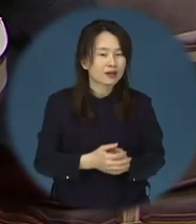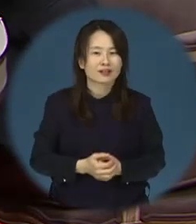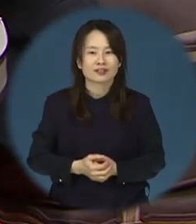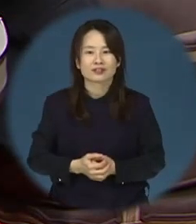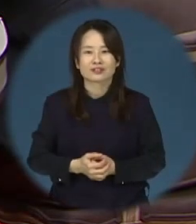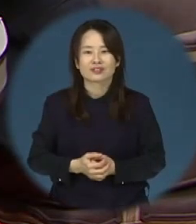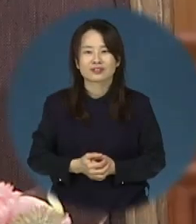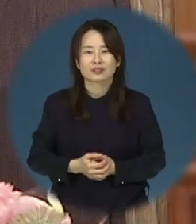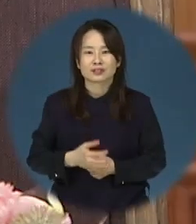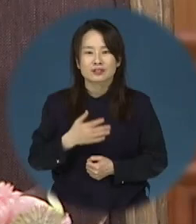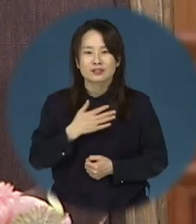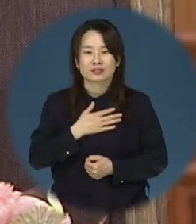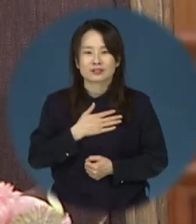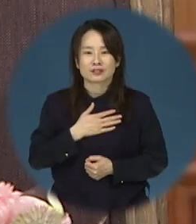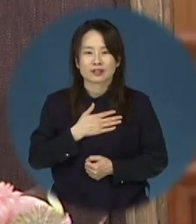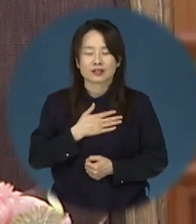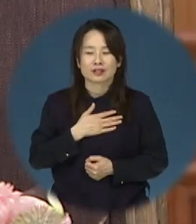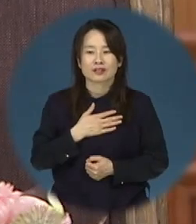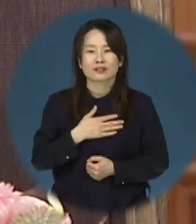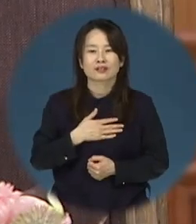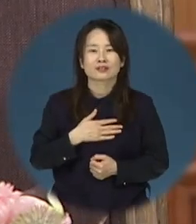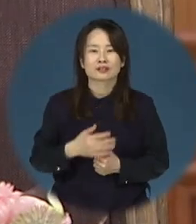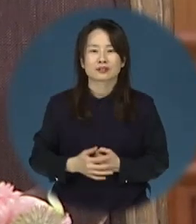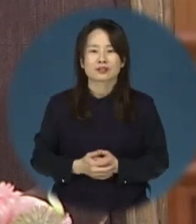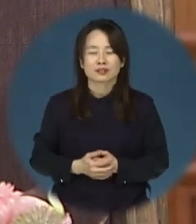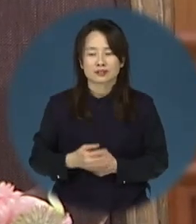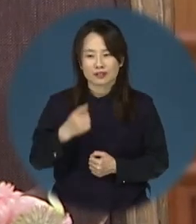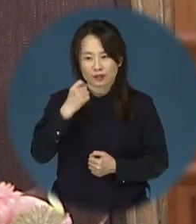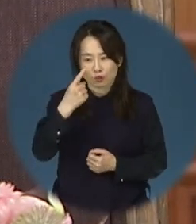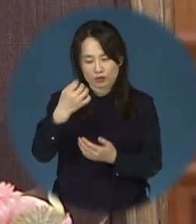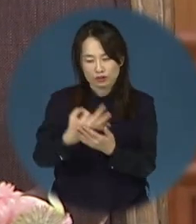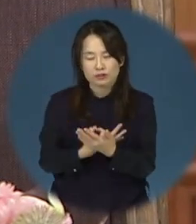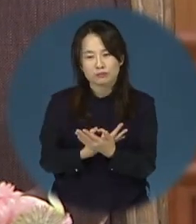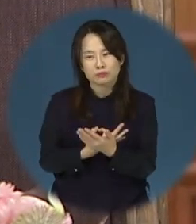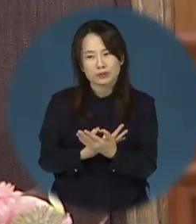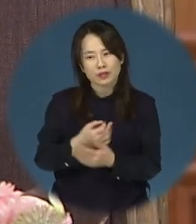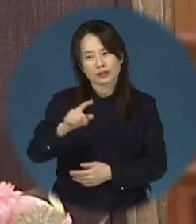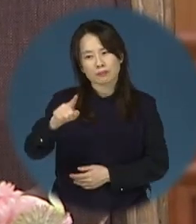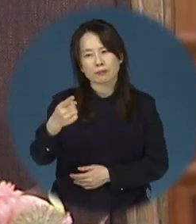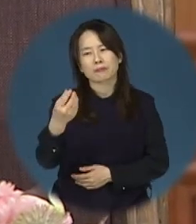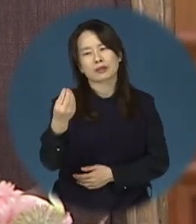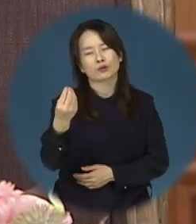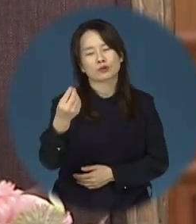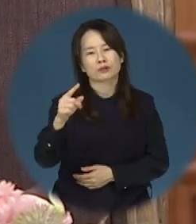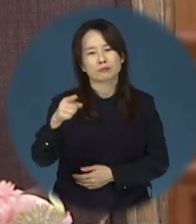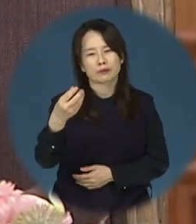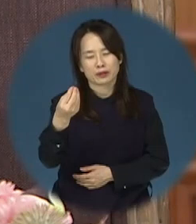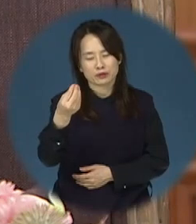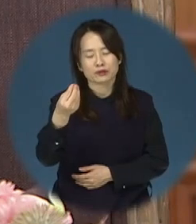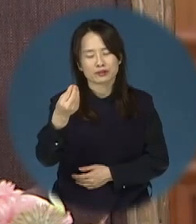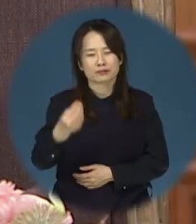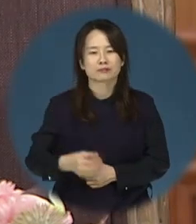된다고 그래가지고 제가 이제 데드라인을 정해서 그때 한 100만 원 정도였던 걸로 기억해요.